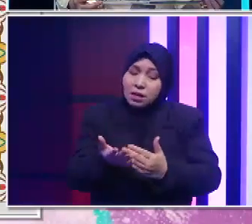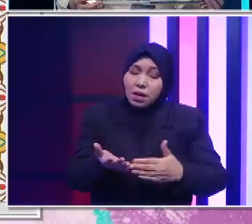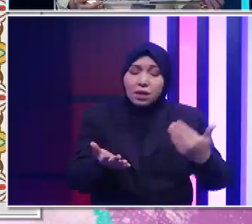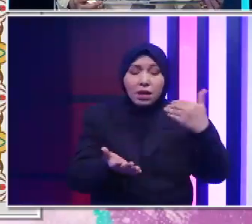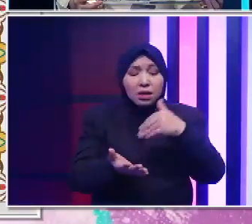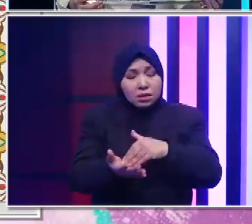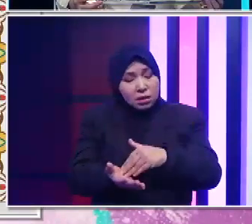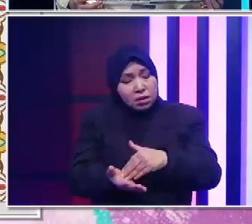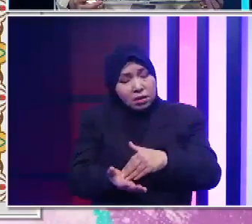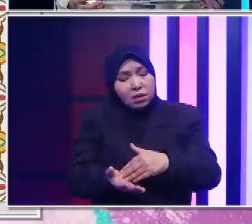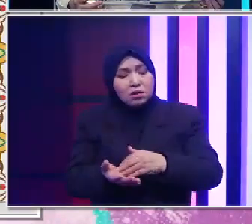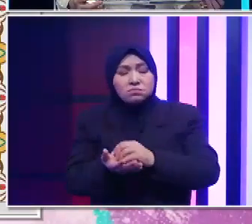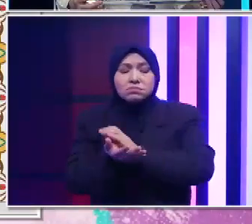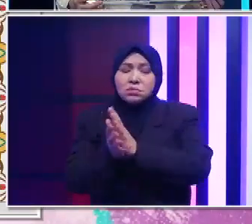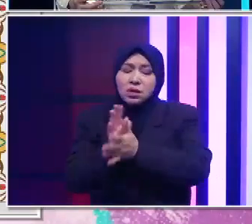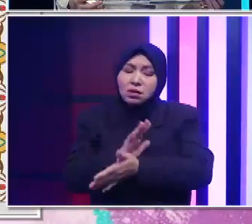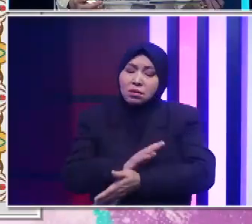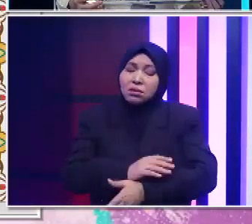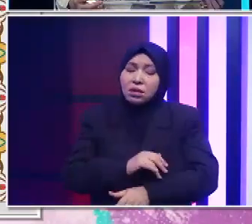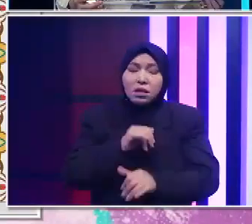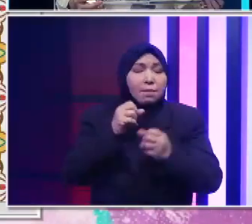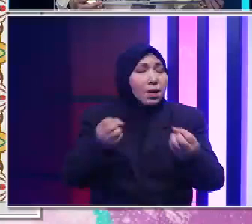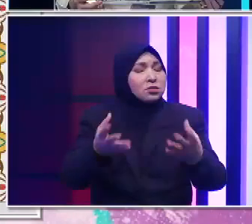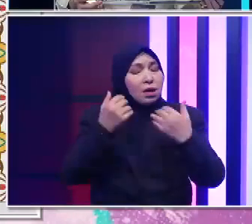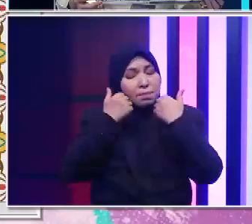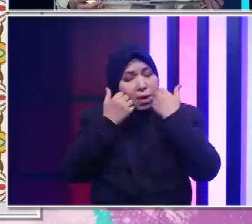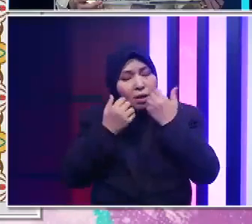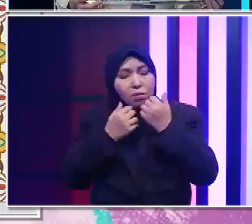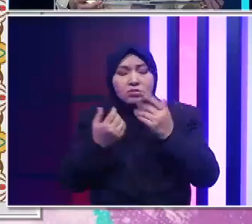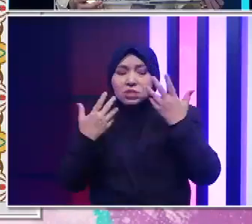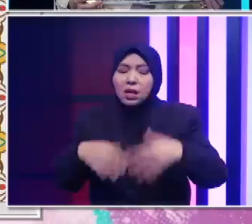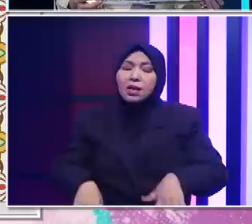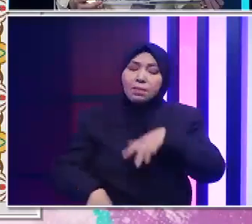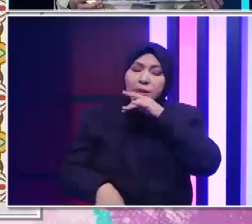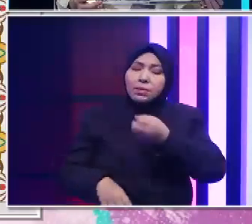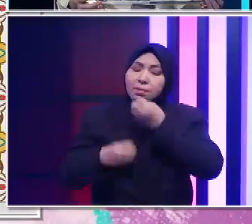Amba akhozna call-an